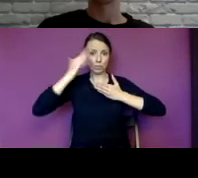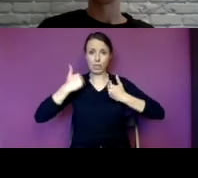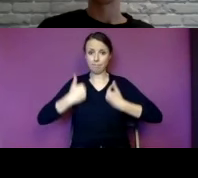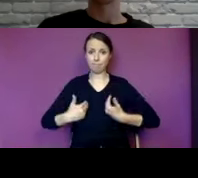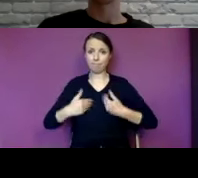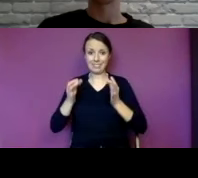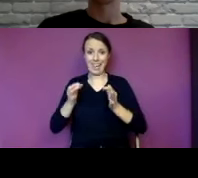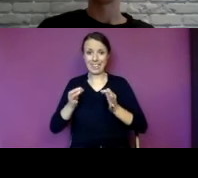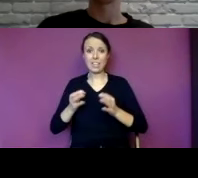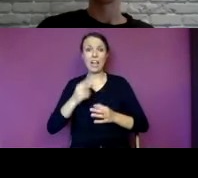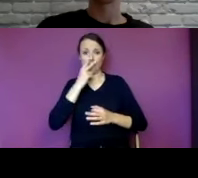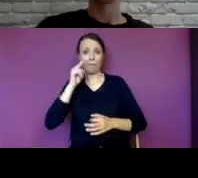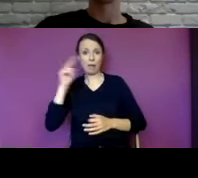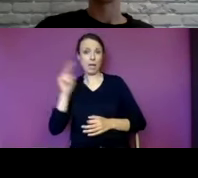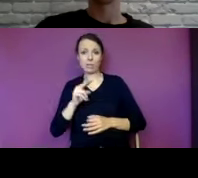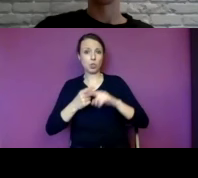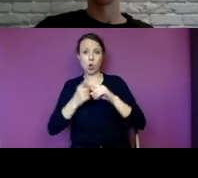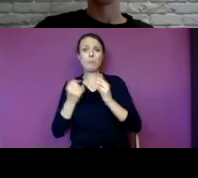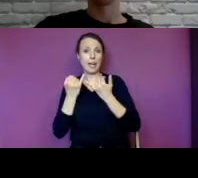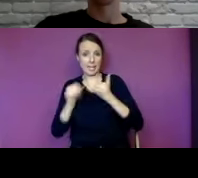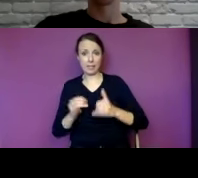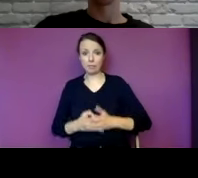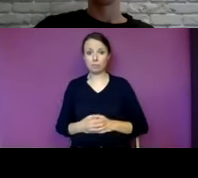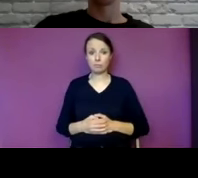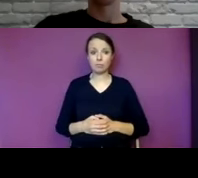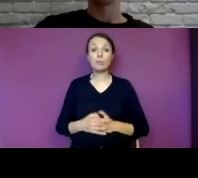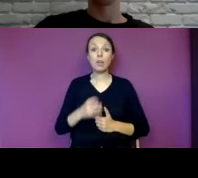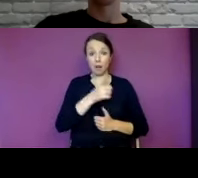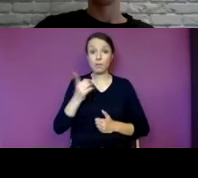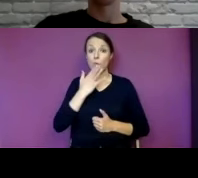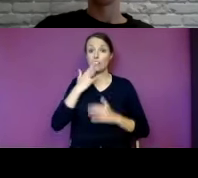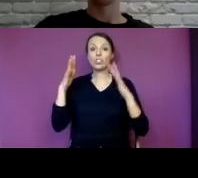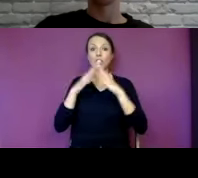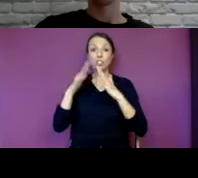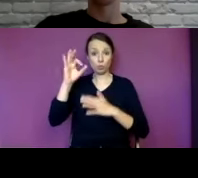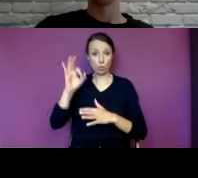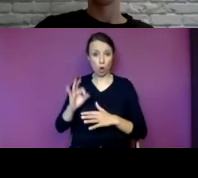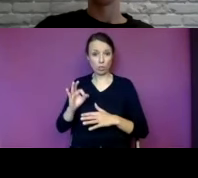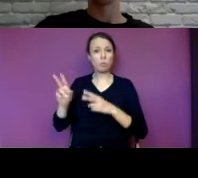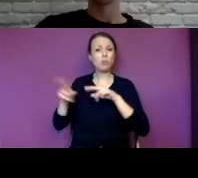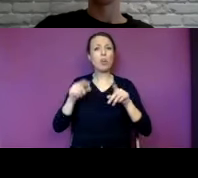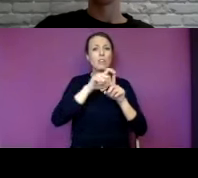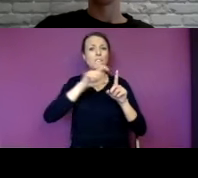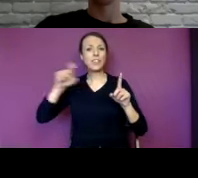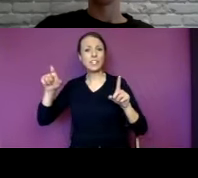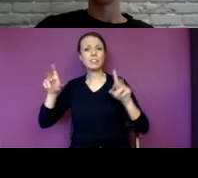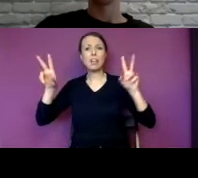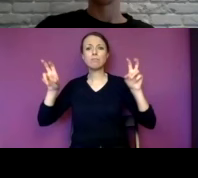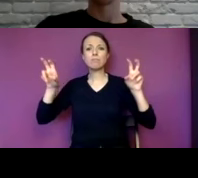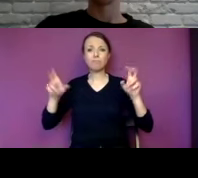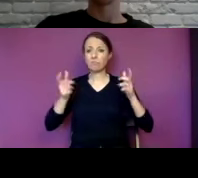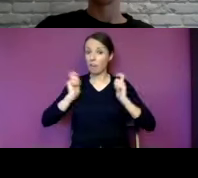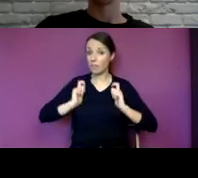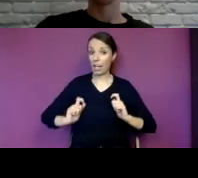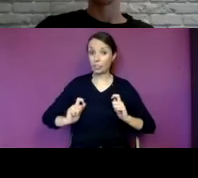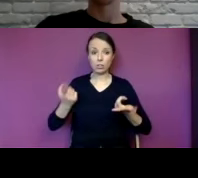perspektywę. To 10%, o którym Państwo mówili, wracając do definicji w ogóle wsi, prawda? Skoro nie możemy jej